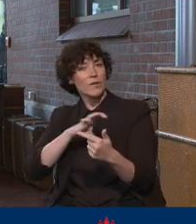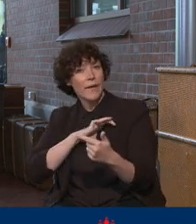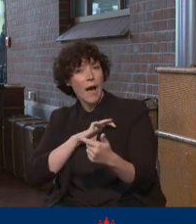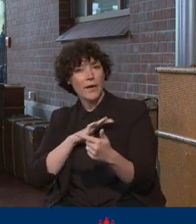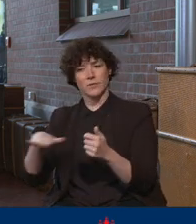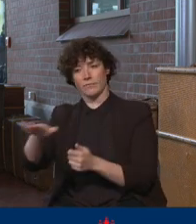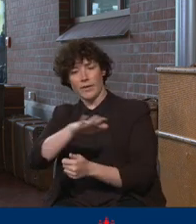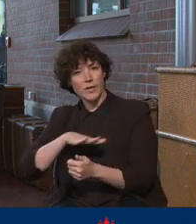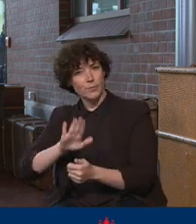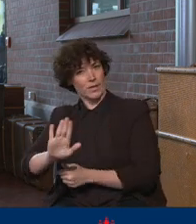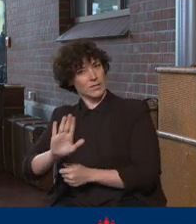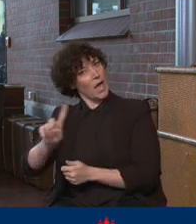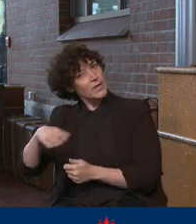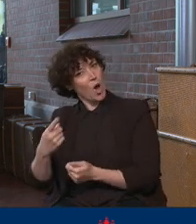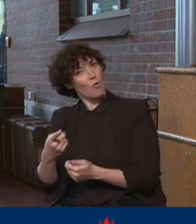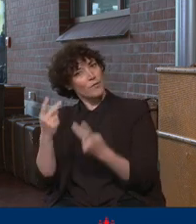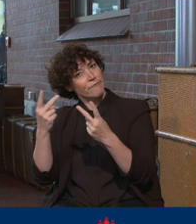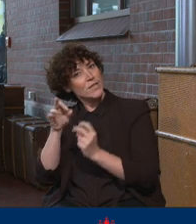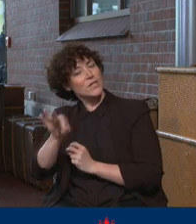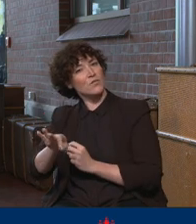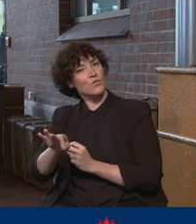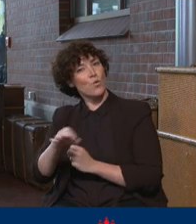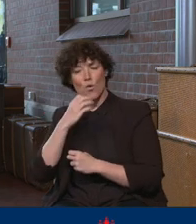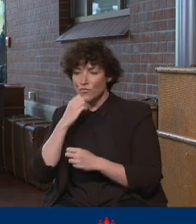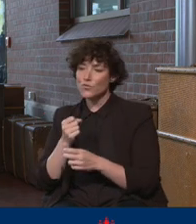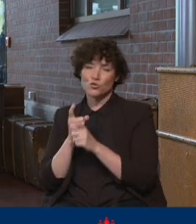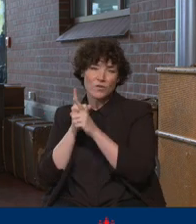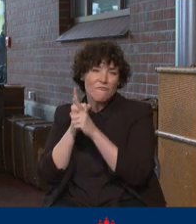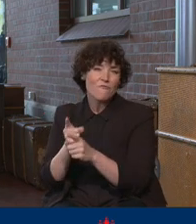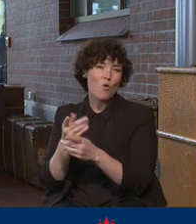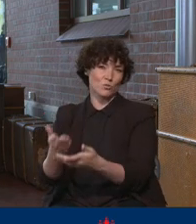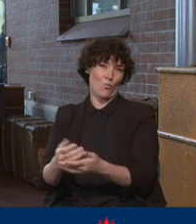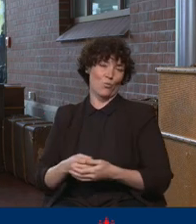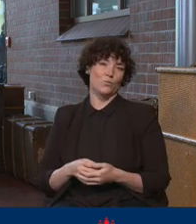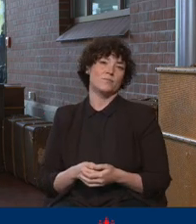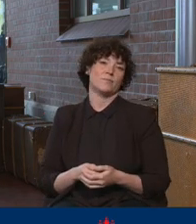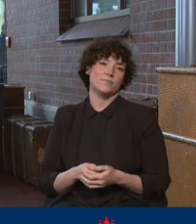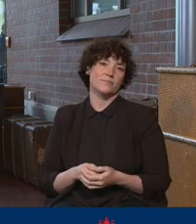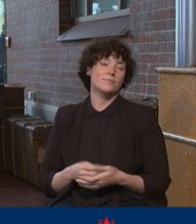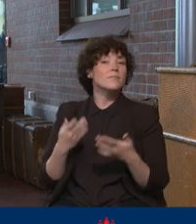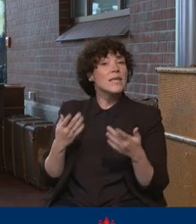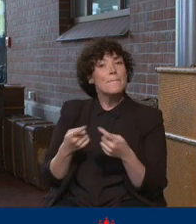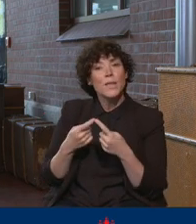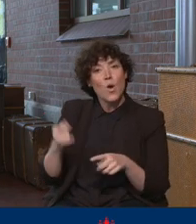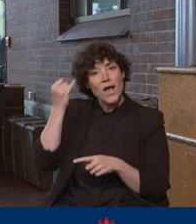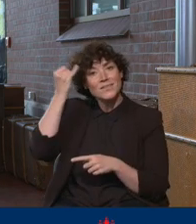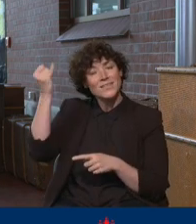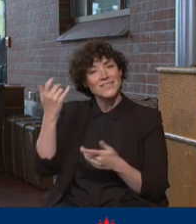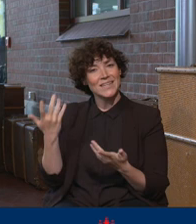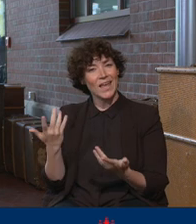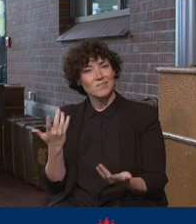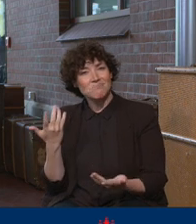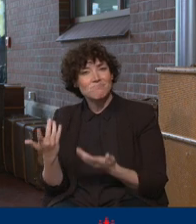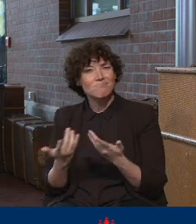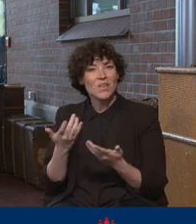vielleicht ausmachen will also da daran haben wir festgehalten und dann gibt es ja andere ideen sondern bestimmte